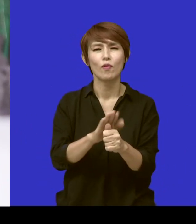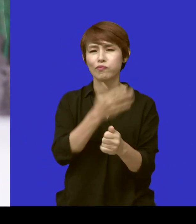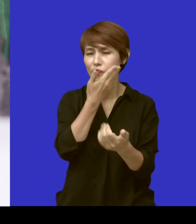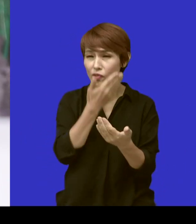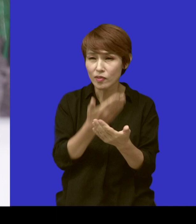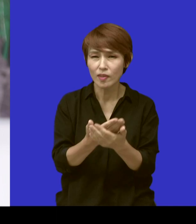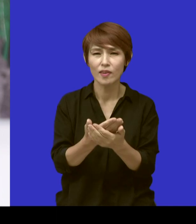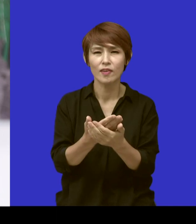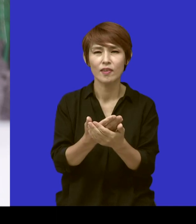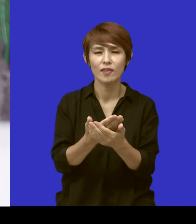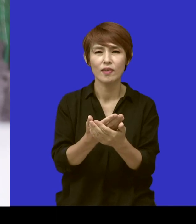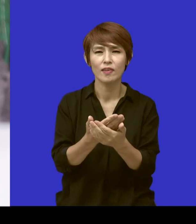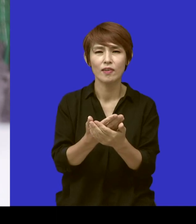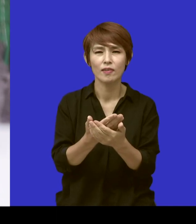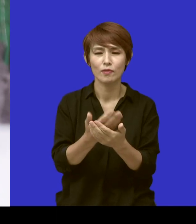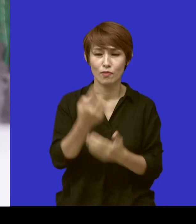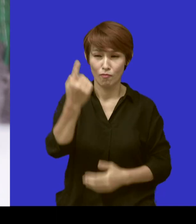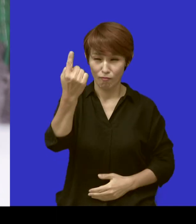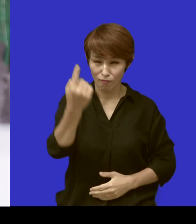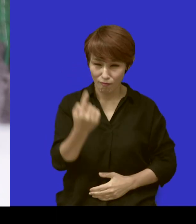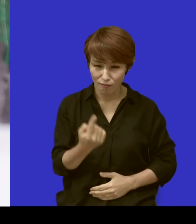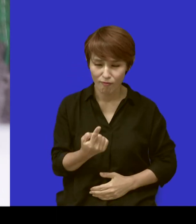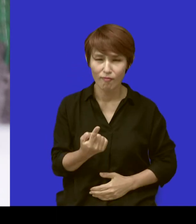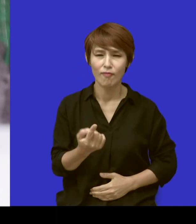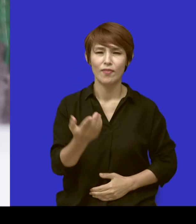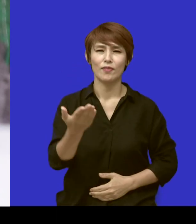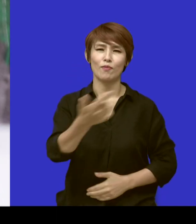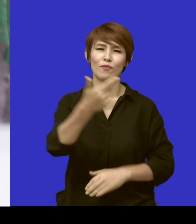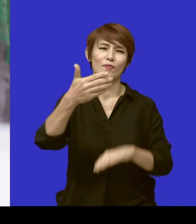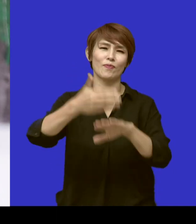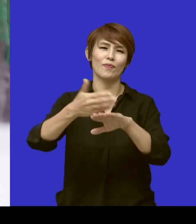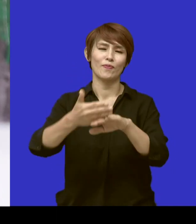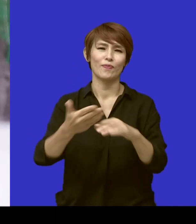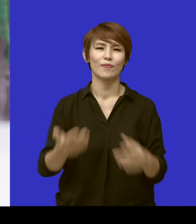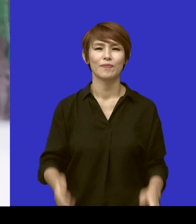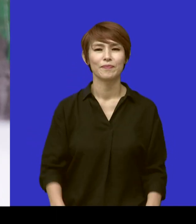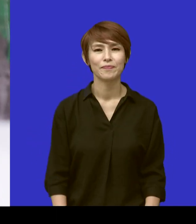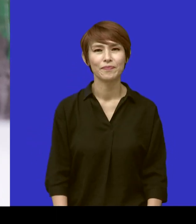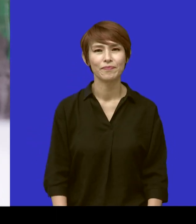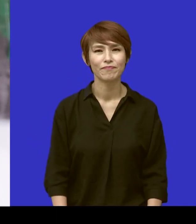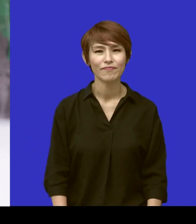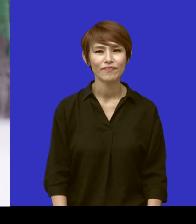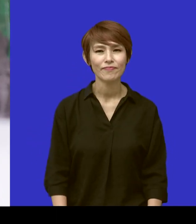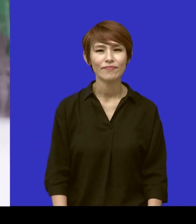귀한 발걸음을 어렵게 해주셔서 네. 너무너무 감사드리고